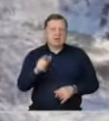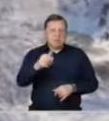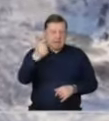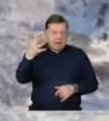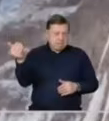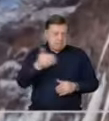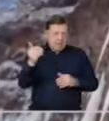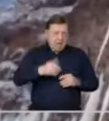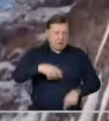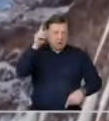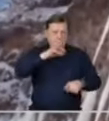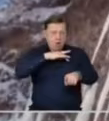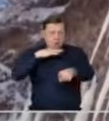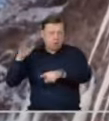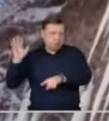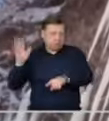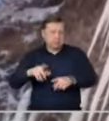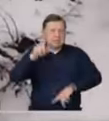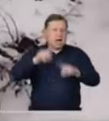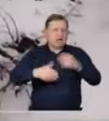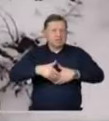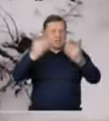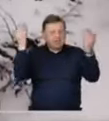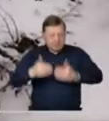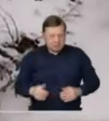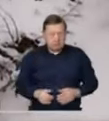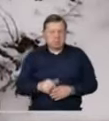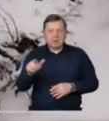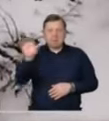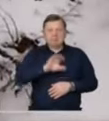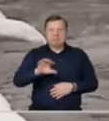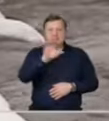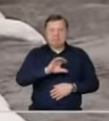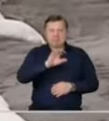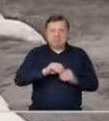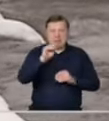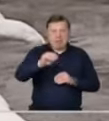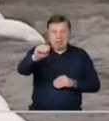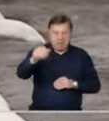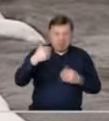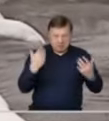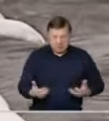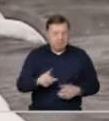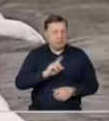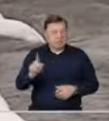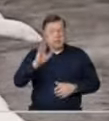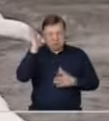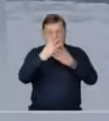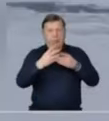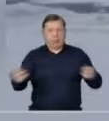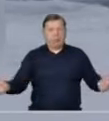długości, mienią się różnymi kolorami w zależności od pory dnia i pogody. Ich podziwiania lepiej nie odkładać na później, bo wkrótce mogą się